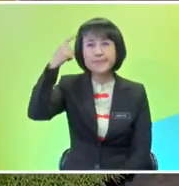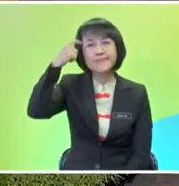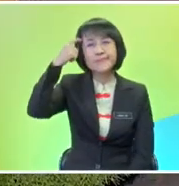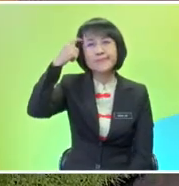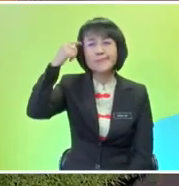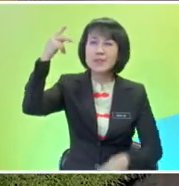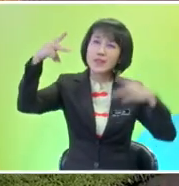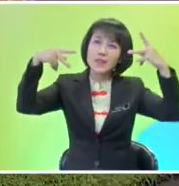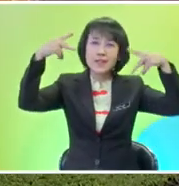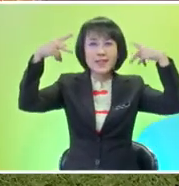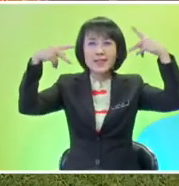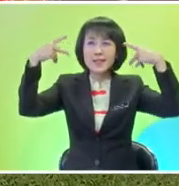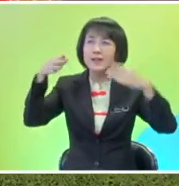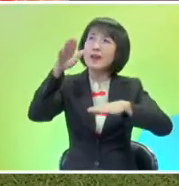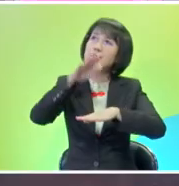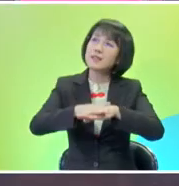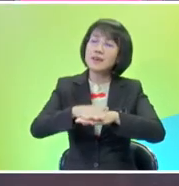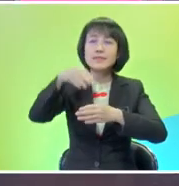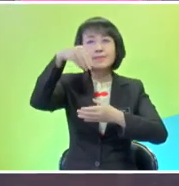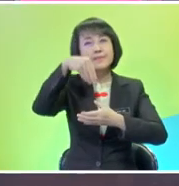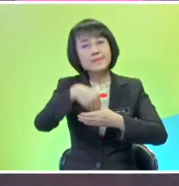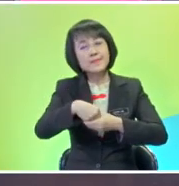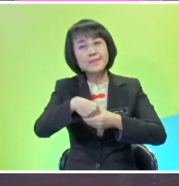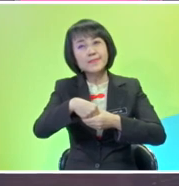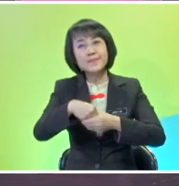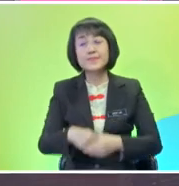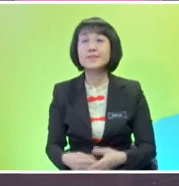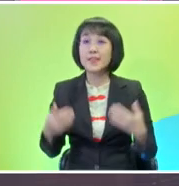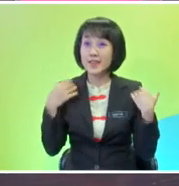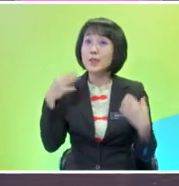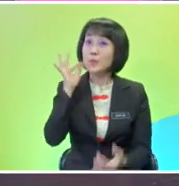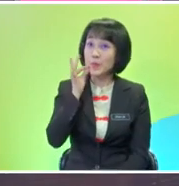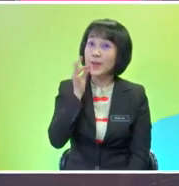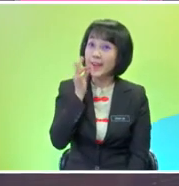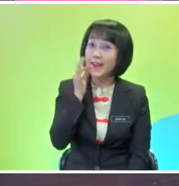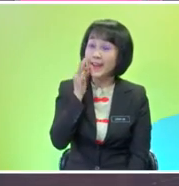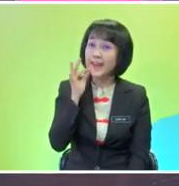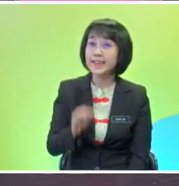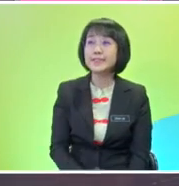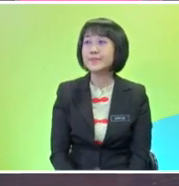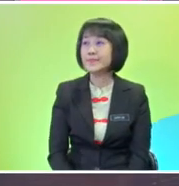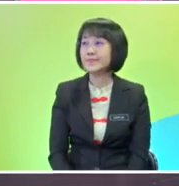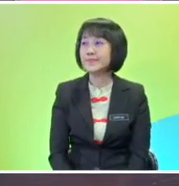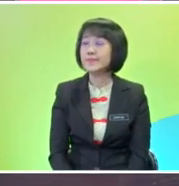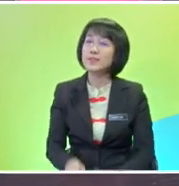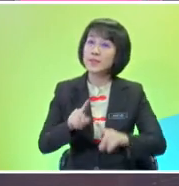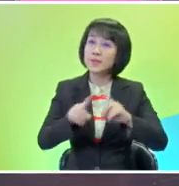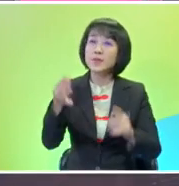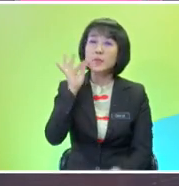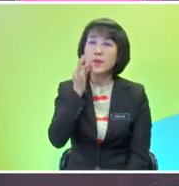peninglah atas dalam ada buah-buahan tapi buah